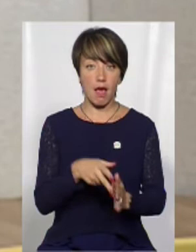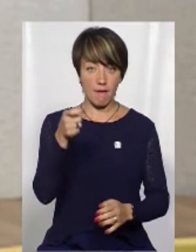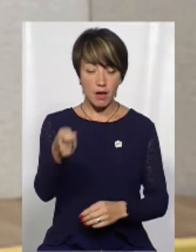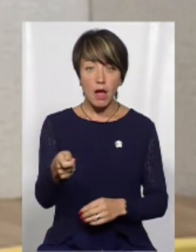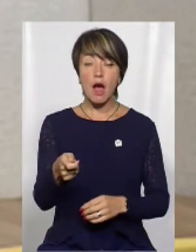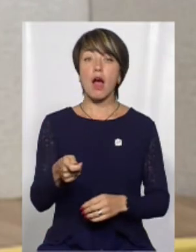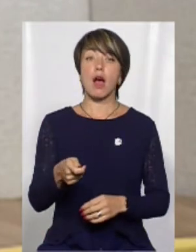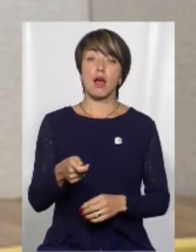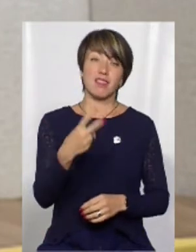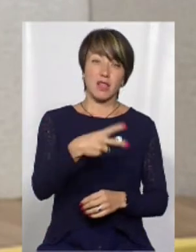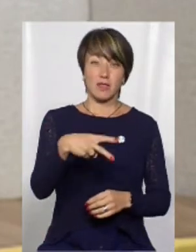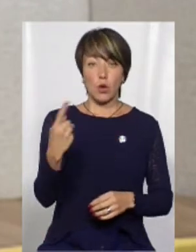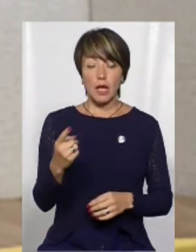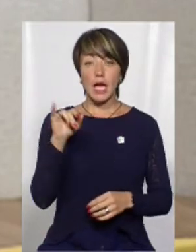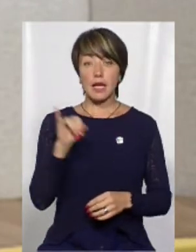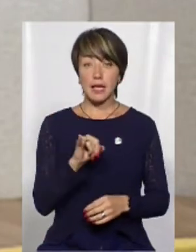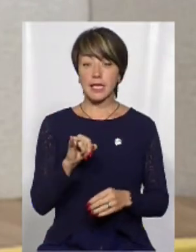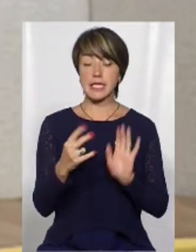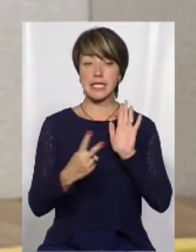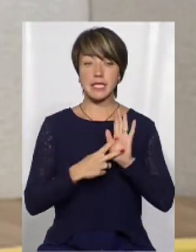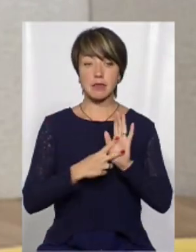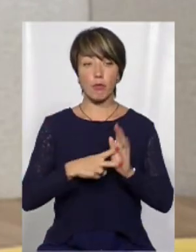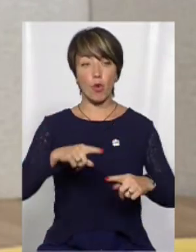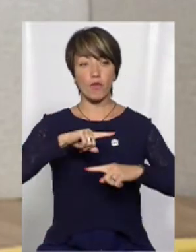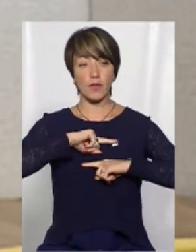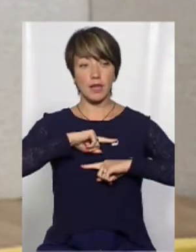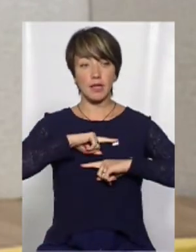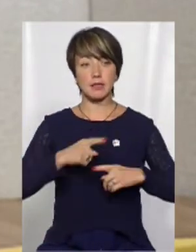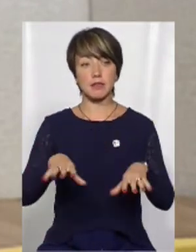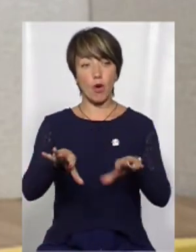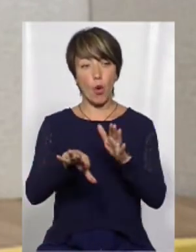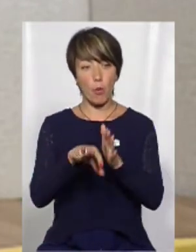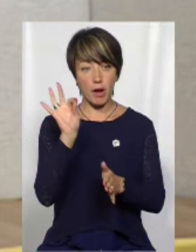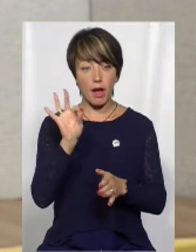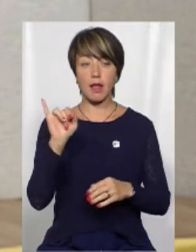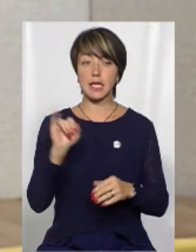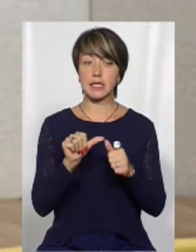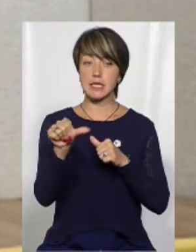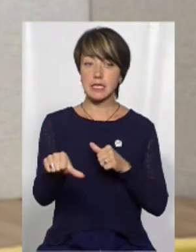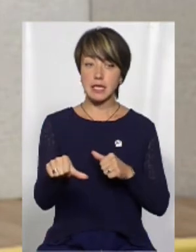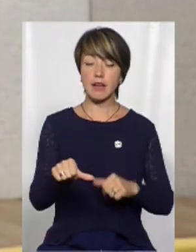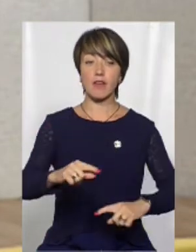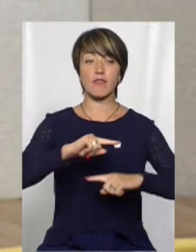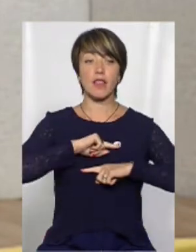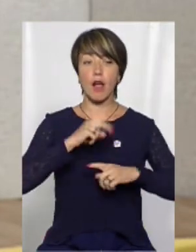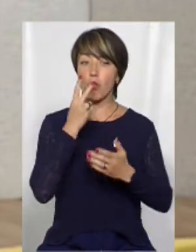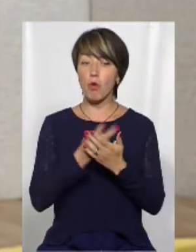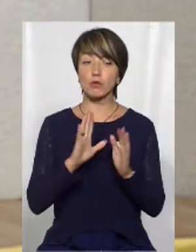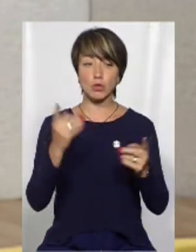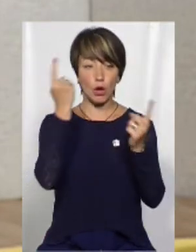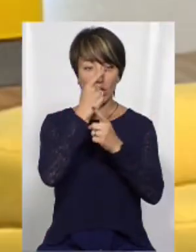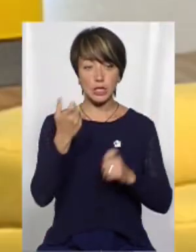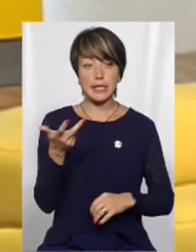помиляюсь, 20 чи 21. І от 7 фіналістів ми обрали, і з них на самому фінальному показі буде оголошено